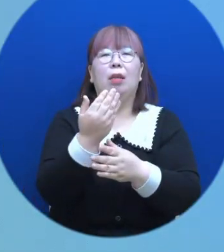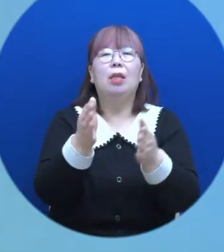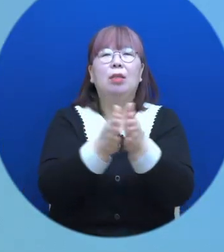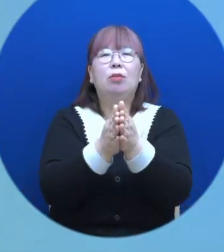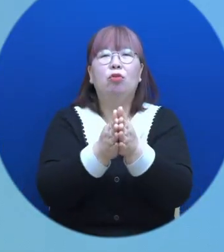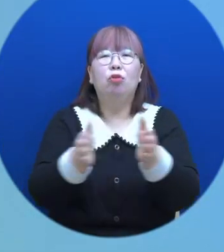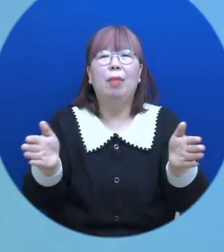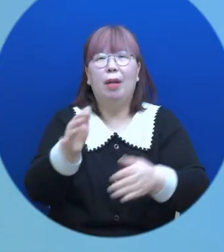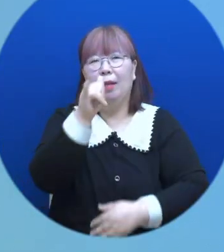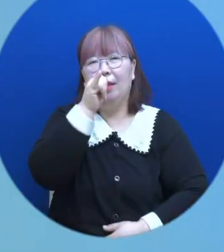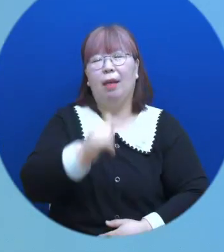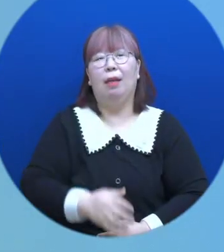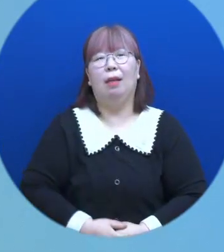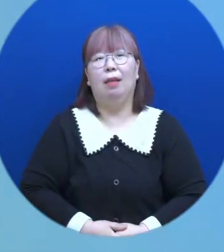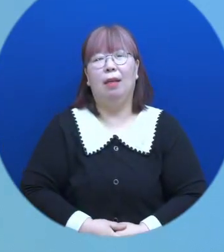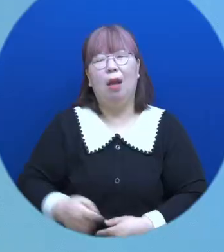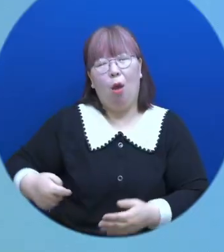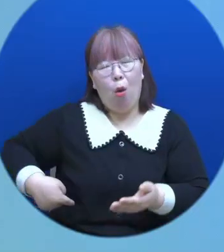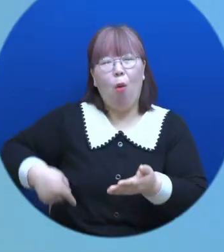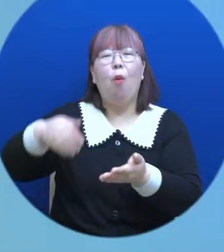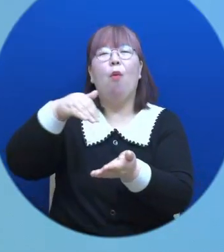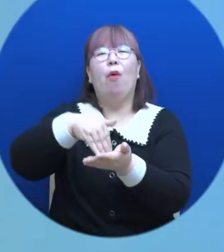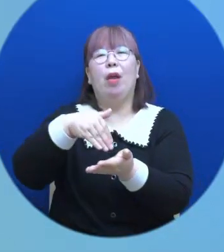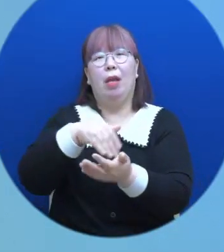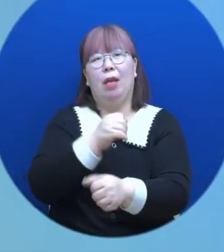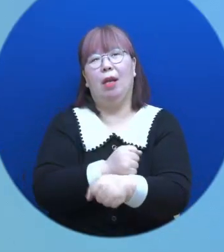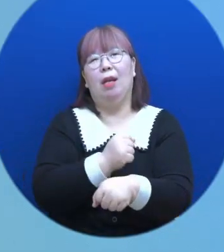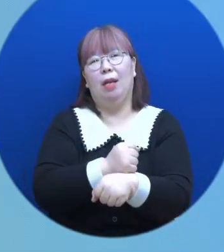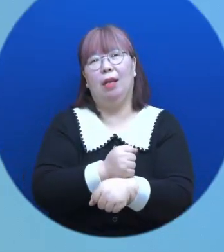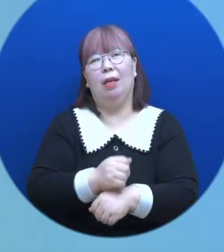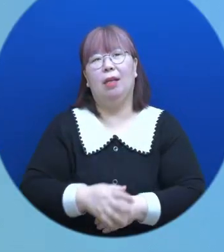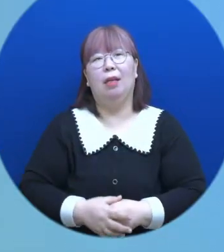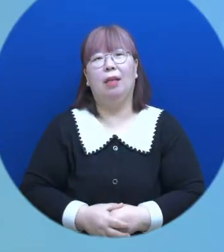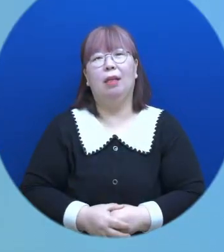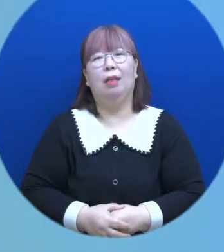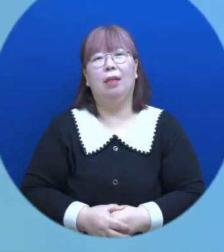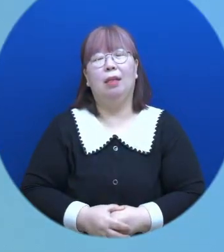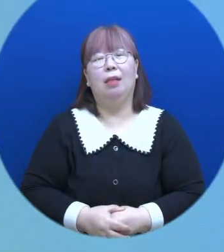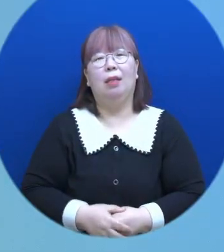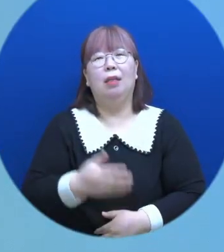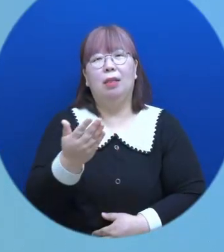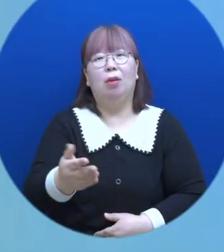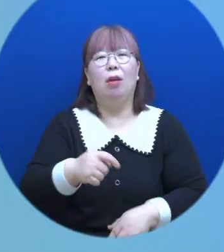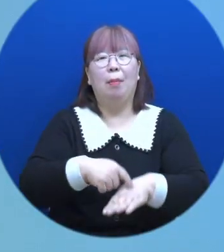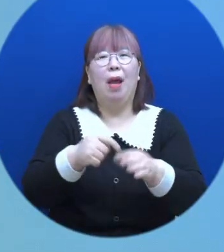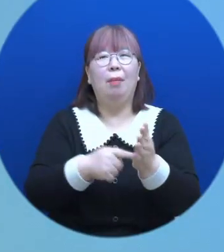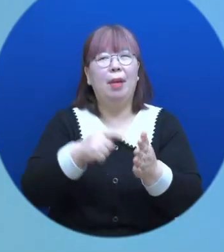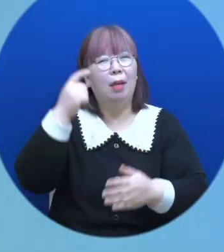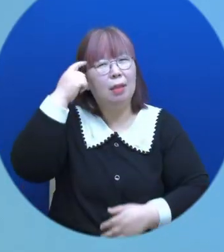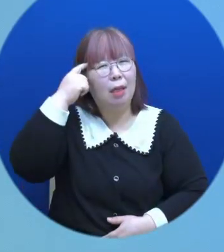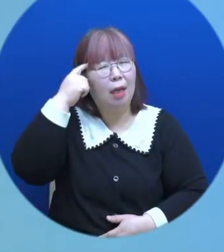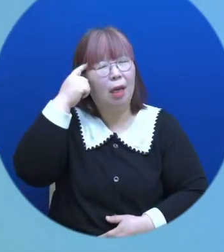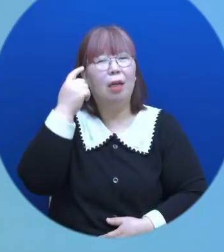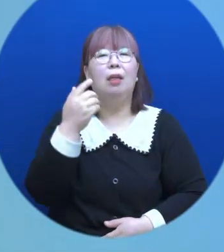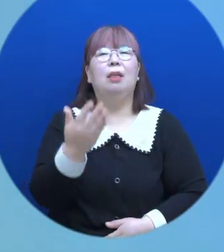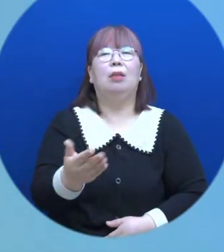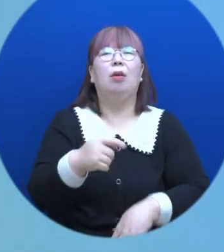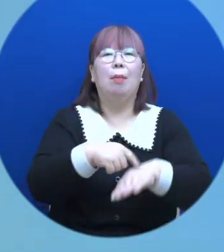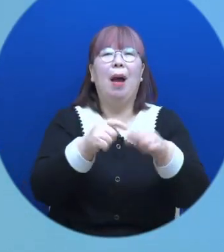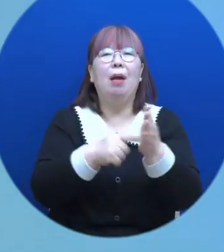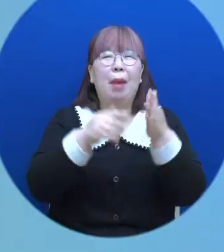출발이 있다. 회개해라. 회개. 너희들의 마음의 생각, 너희들의